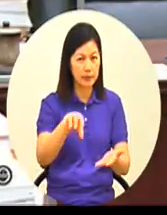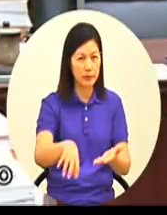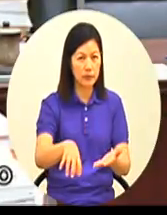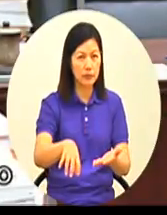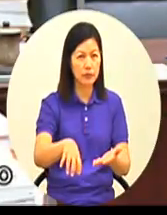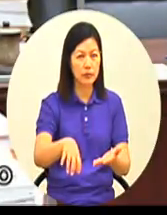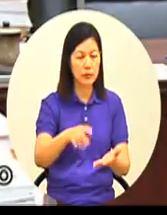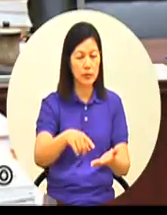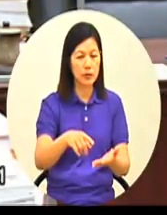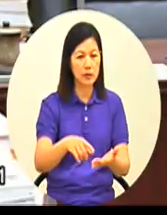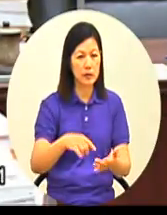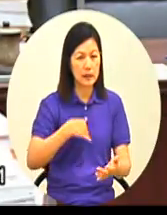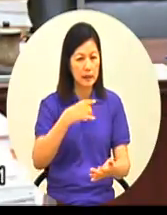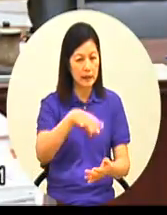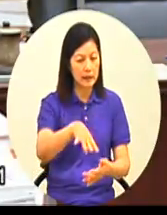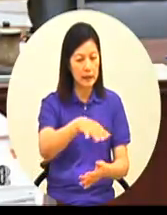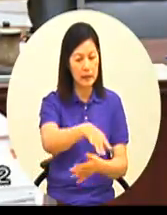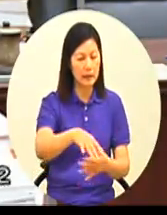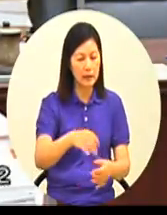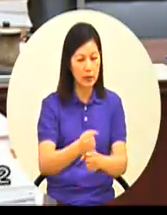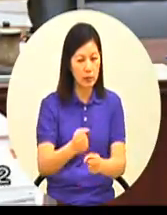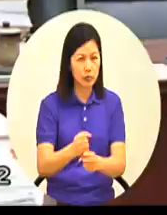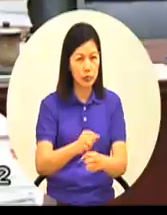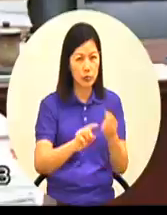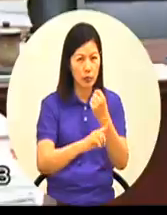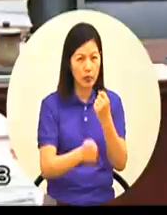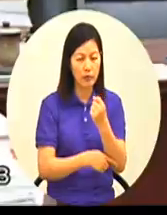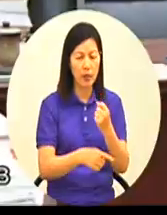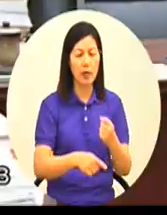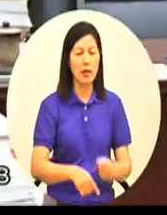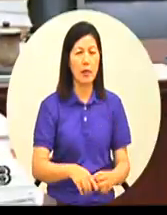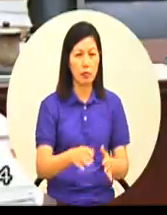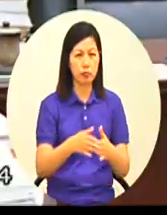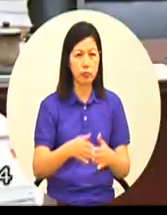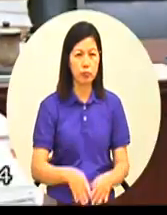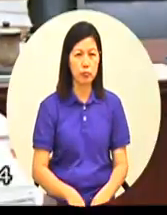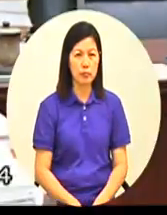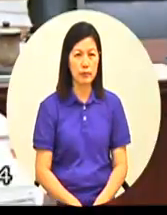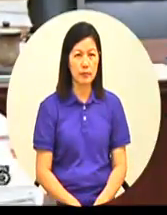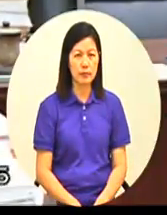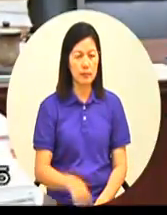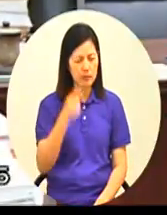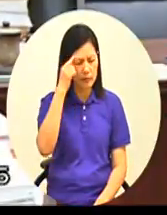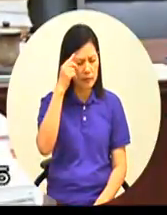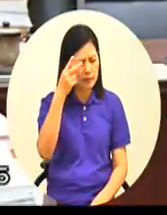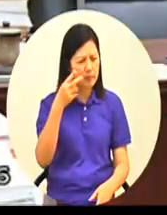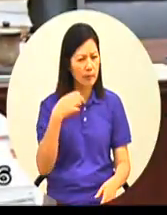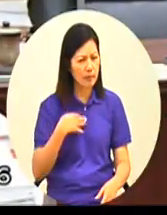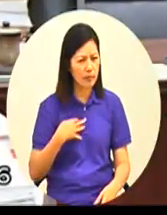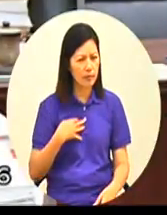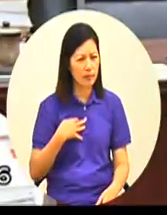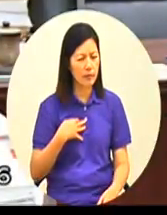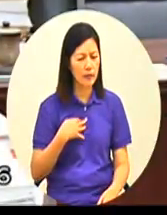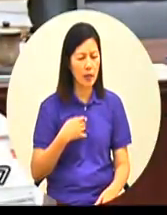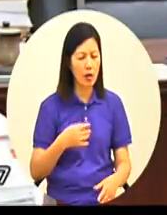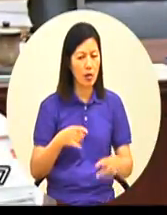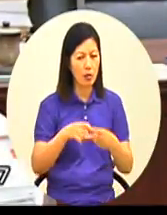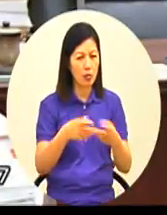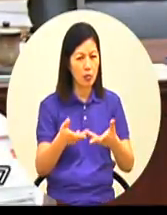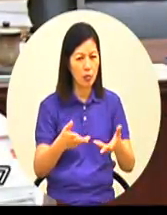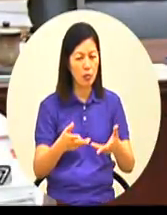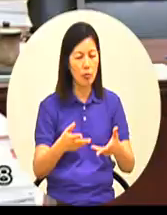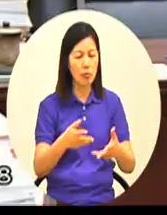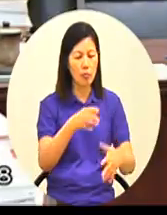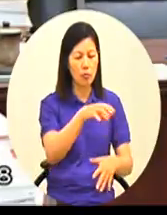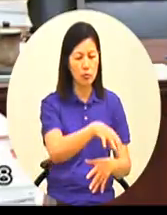用生态的一个施工法，但现在于法无据。因为我现在我这两天我了解，交通局跟阳公署